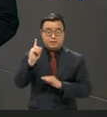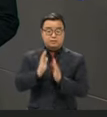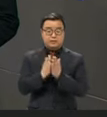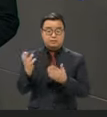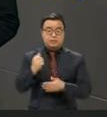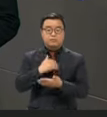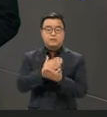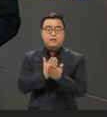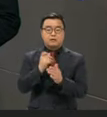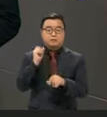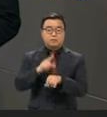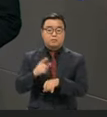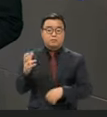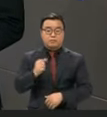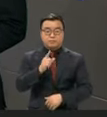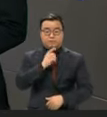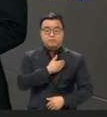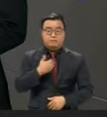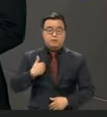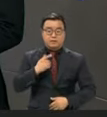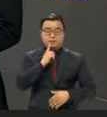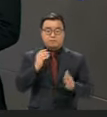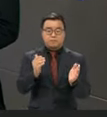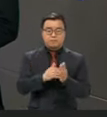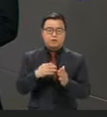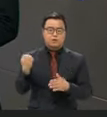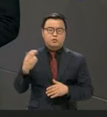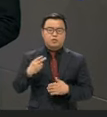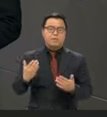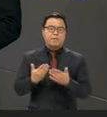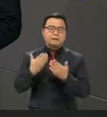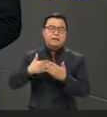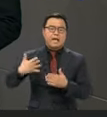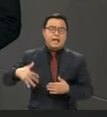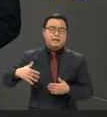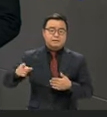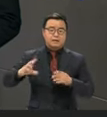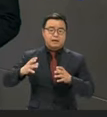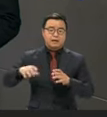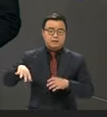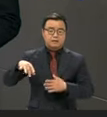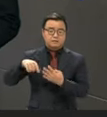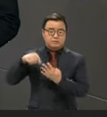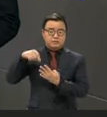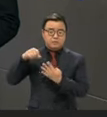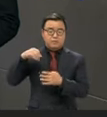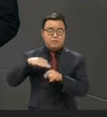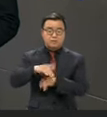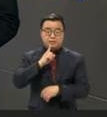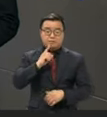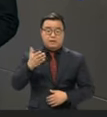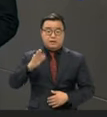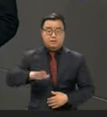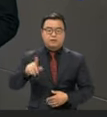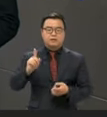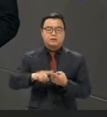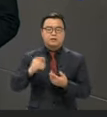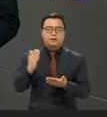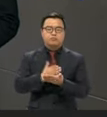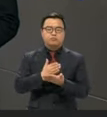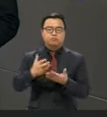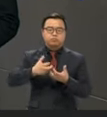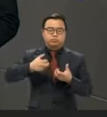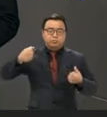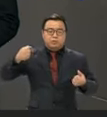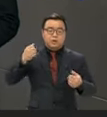있다고 주장했습니다. 국정교과서는 후진국이 채택하는 제도라는 의견도 있었는데요. 교육부는 분단이라는 특수 상황 때문에